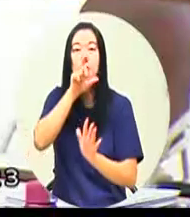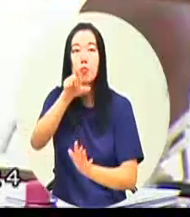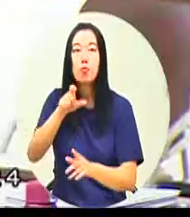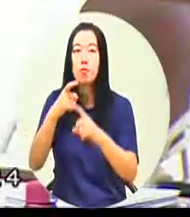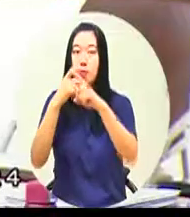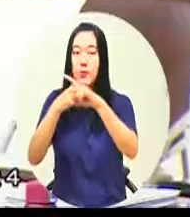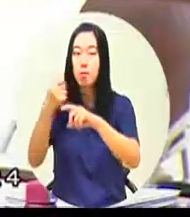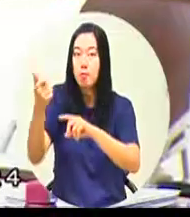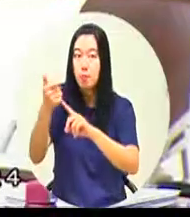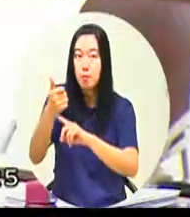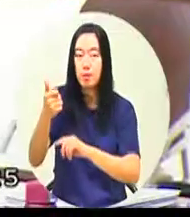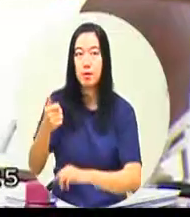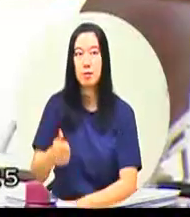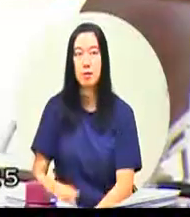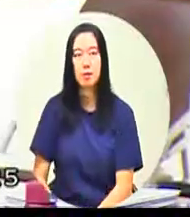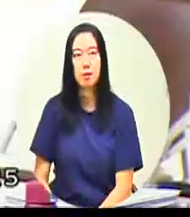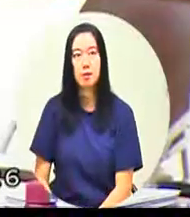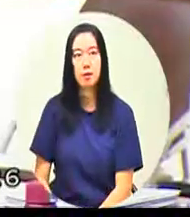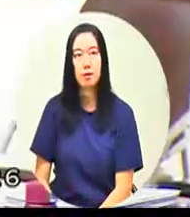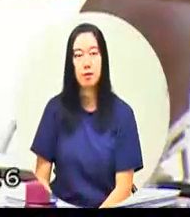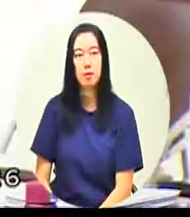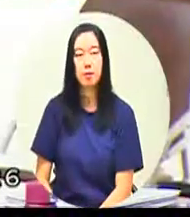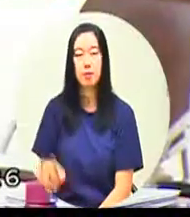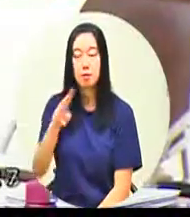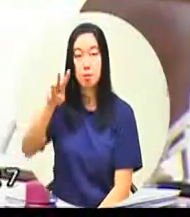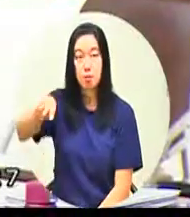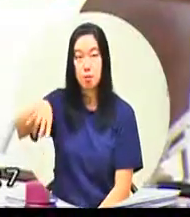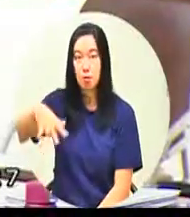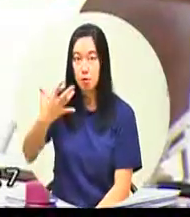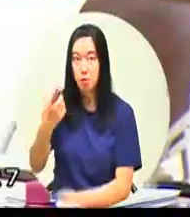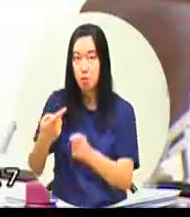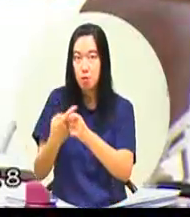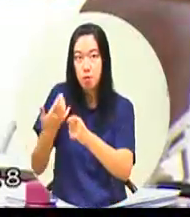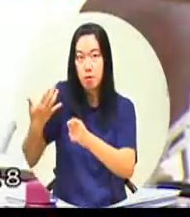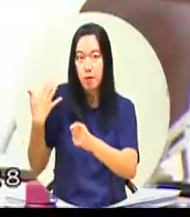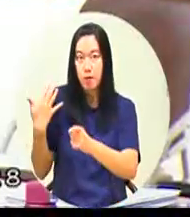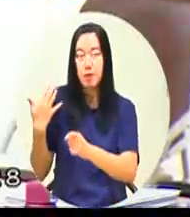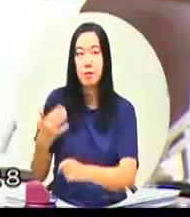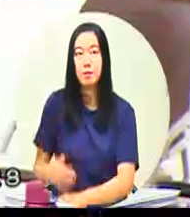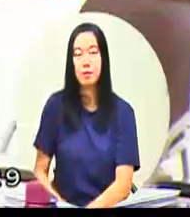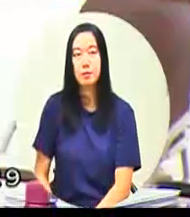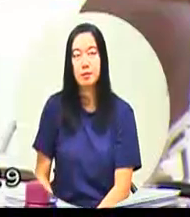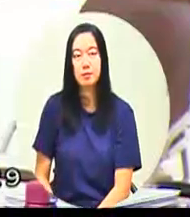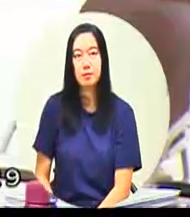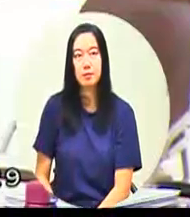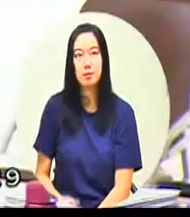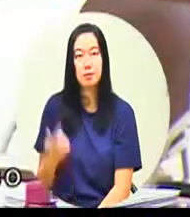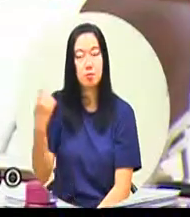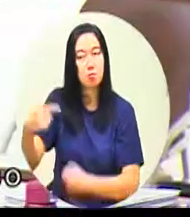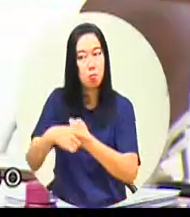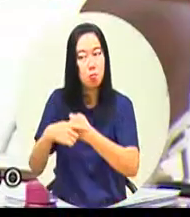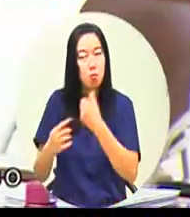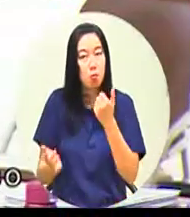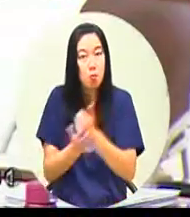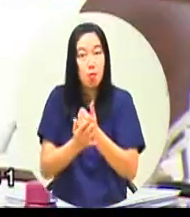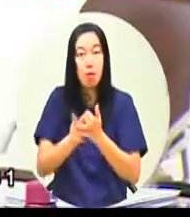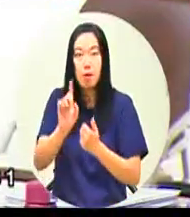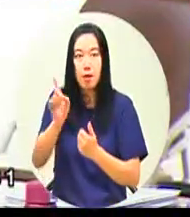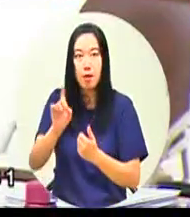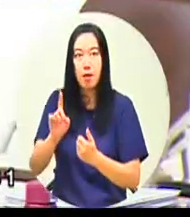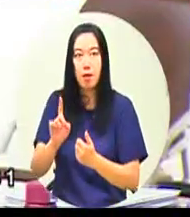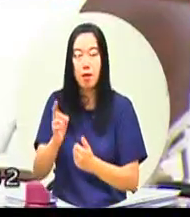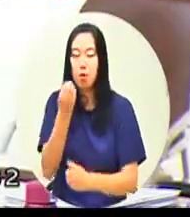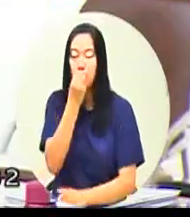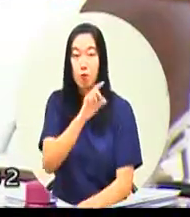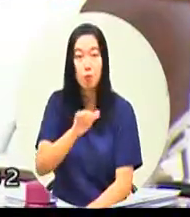底。他在2500年之前，他就已经研究出食物